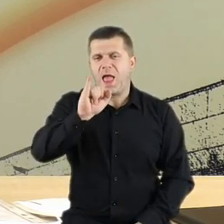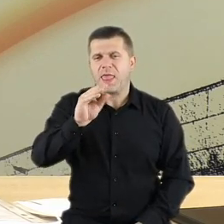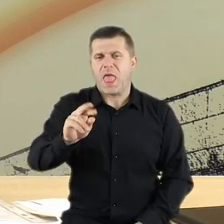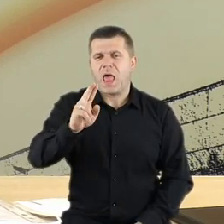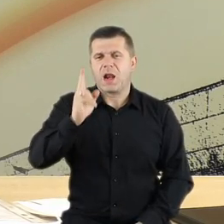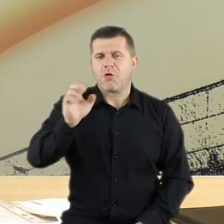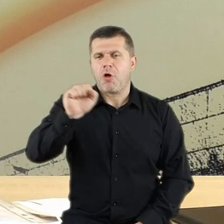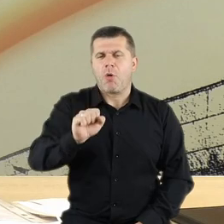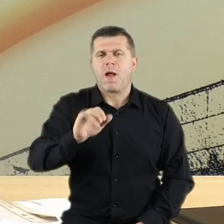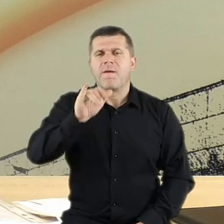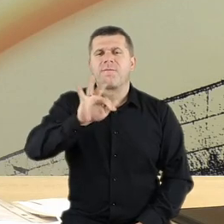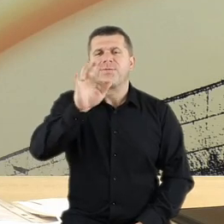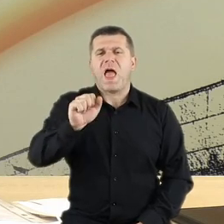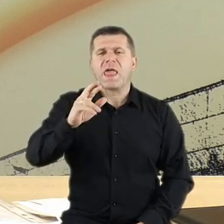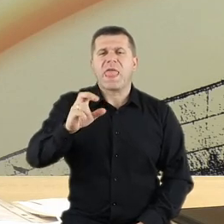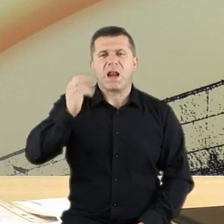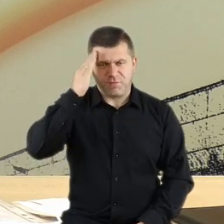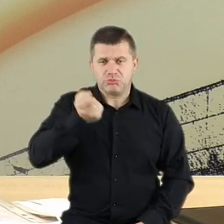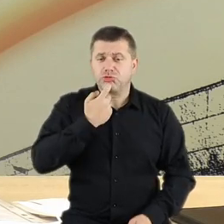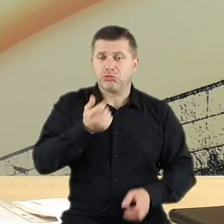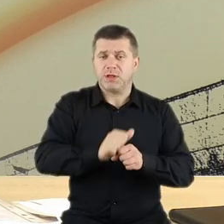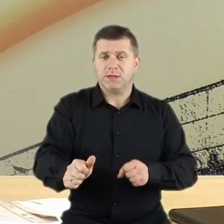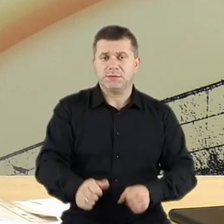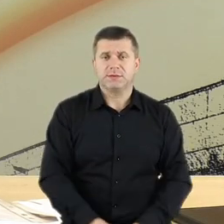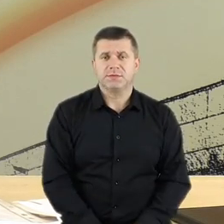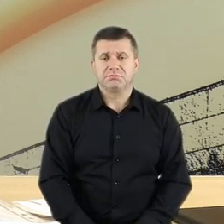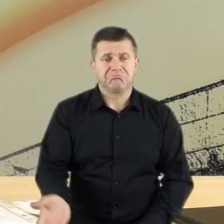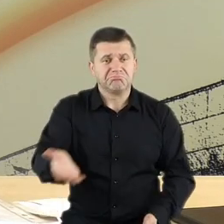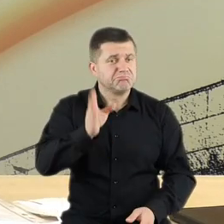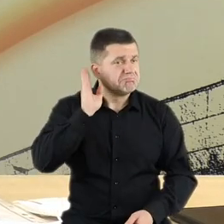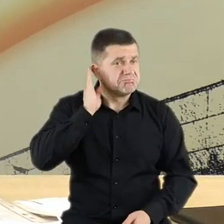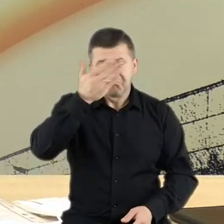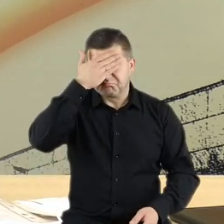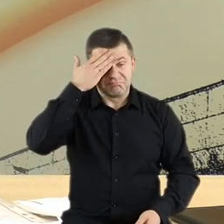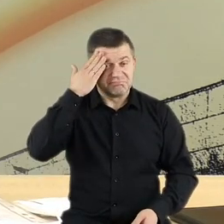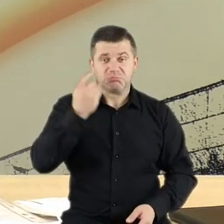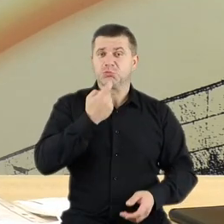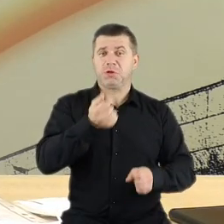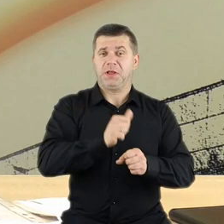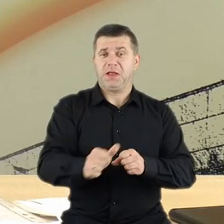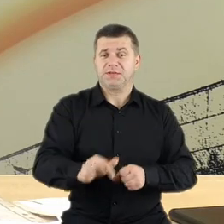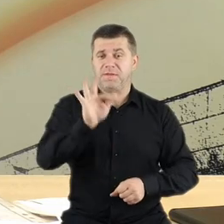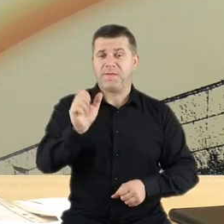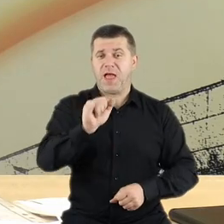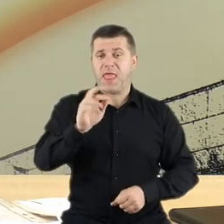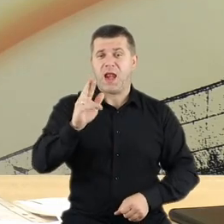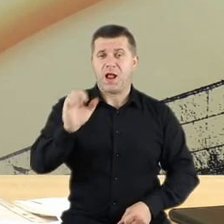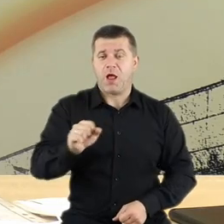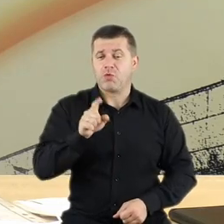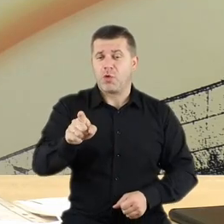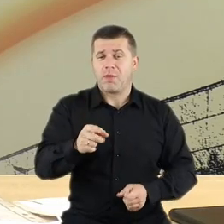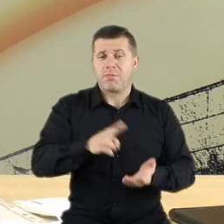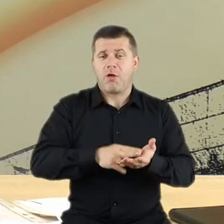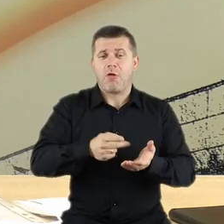fajerka nikt nie wie panierka.do na kuchni